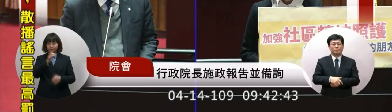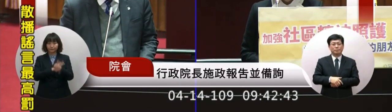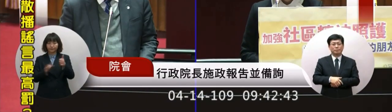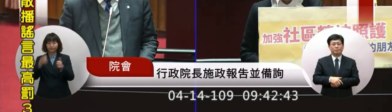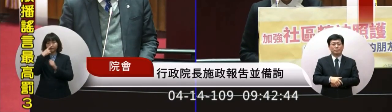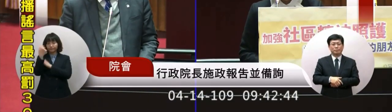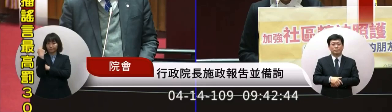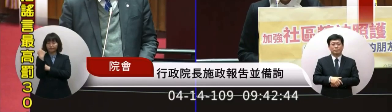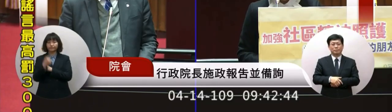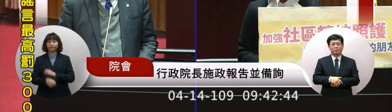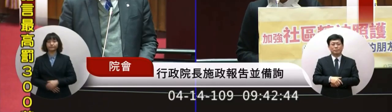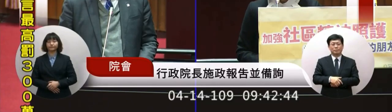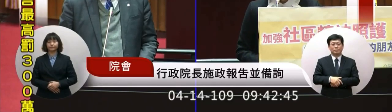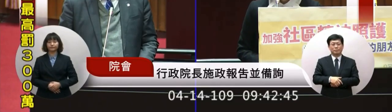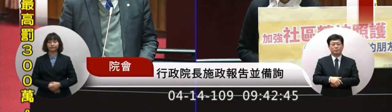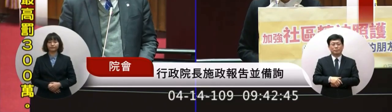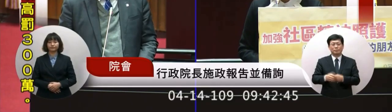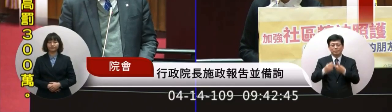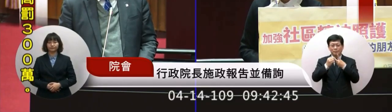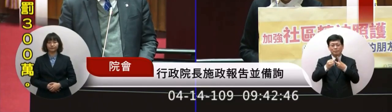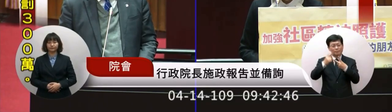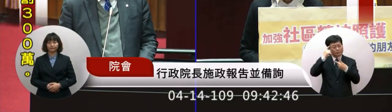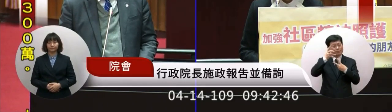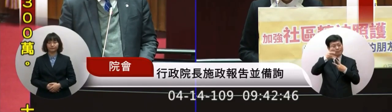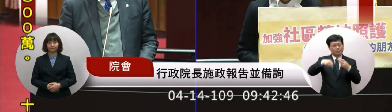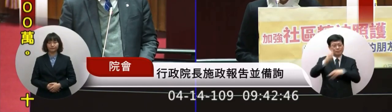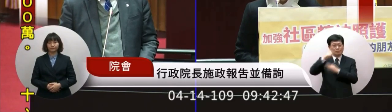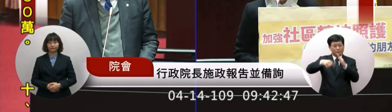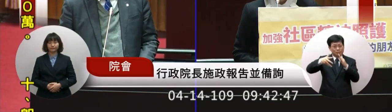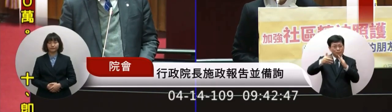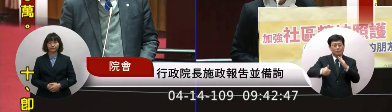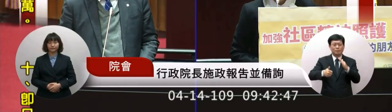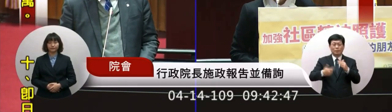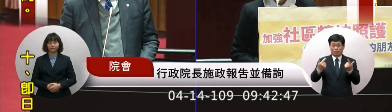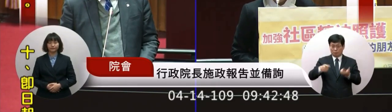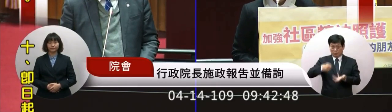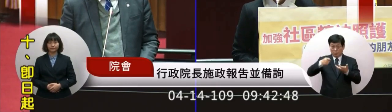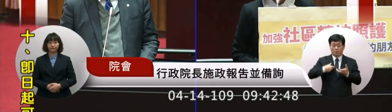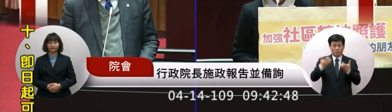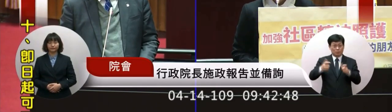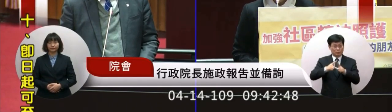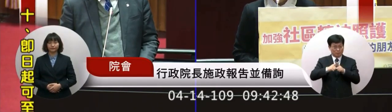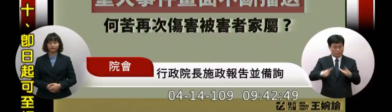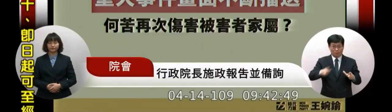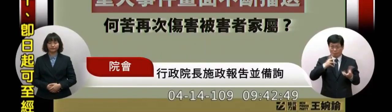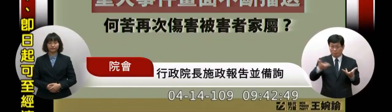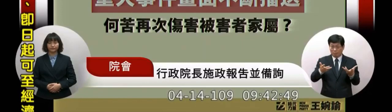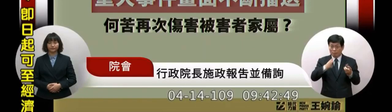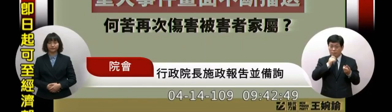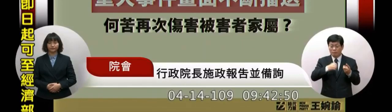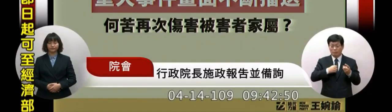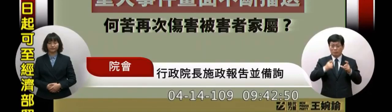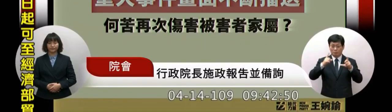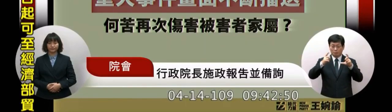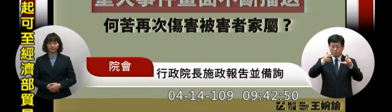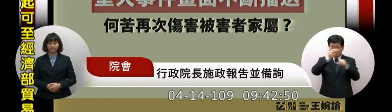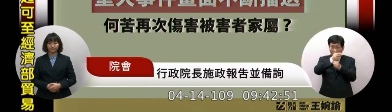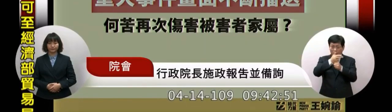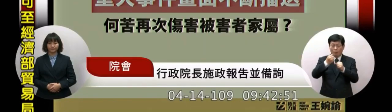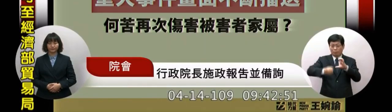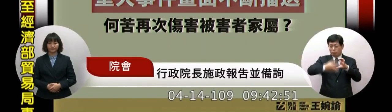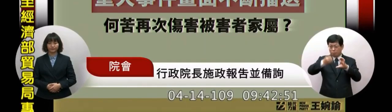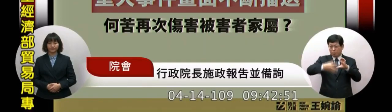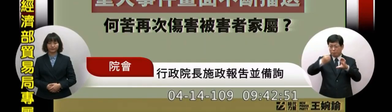我们来努力。 那第二个部分就是请教行政院长说，我们想提到这个重大事件的画面，其实在媒体当中都